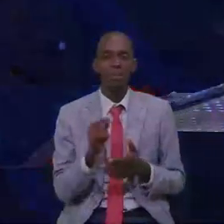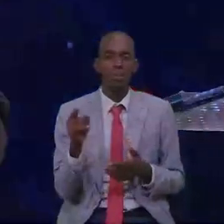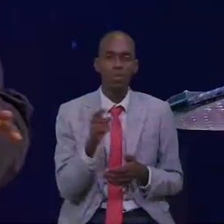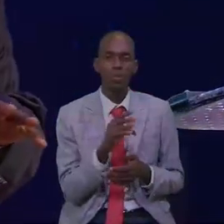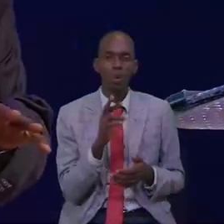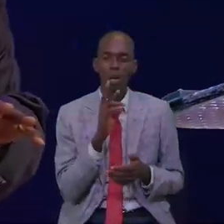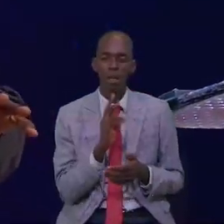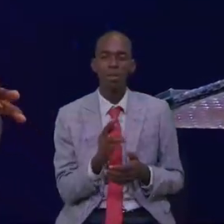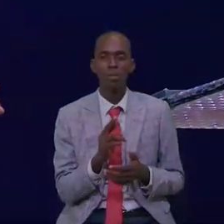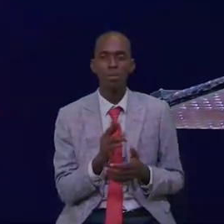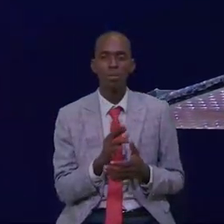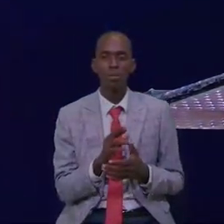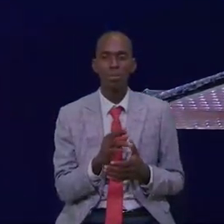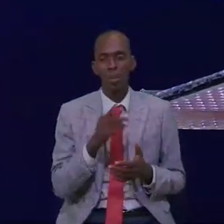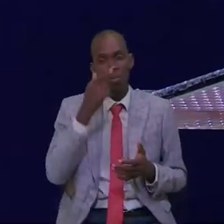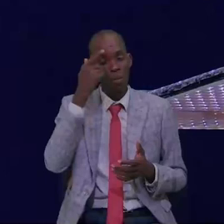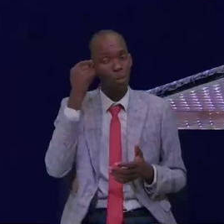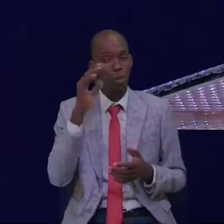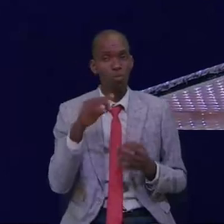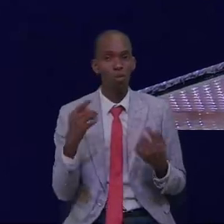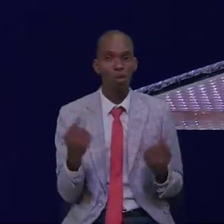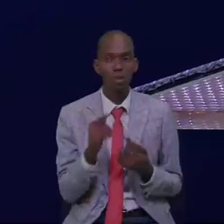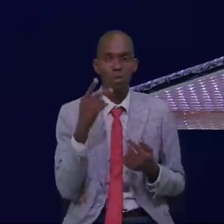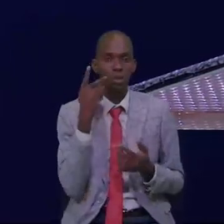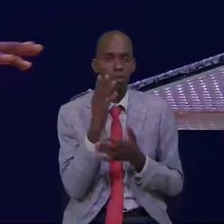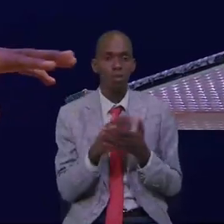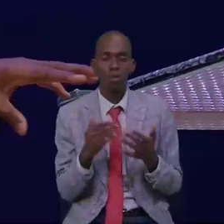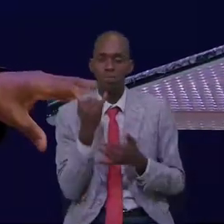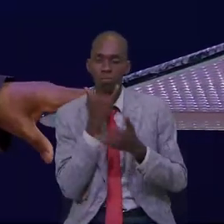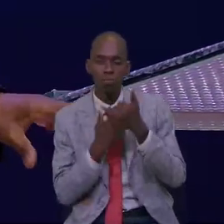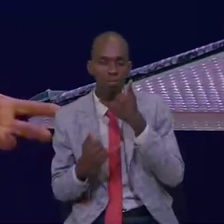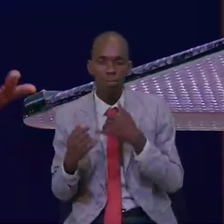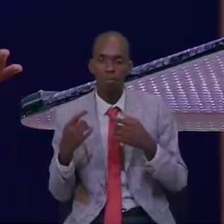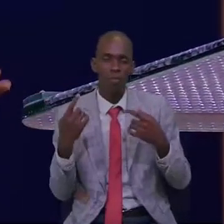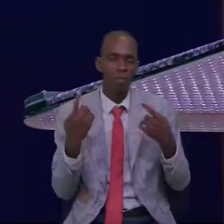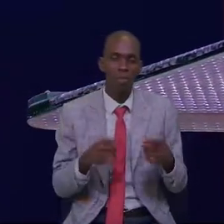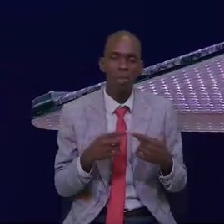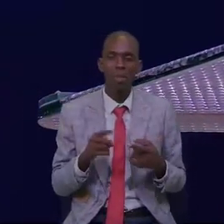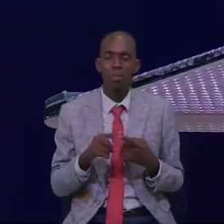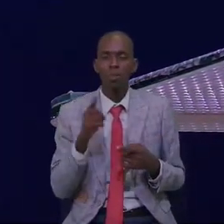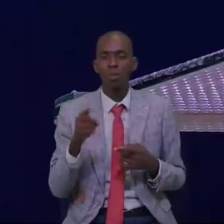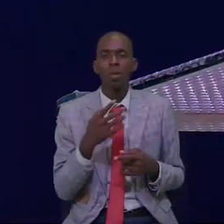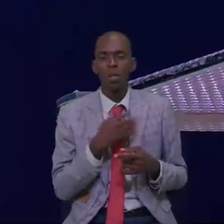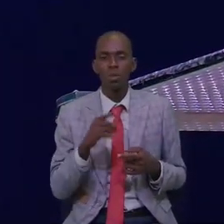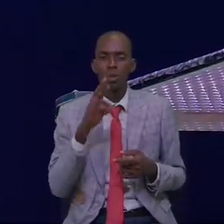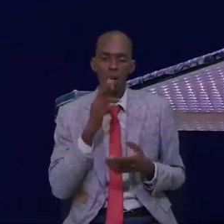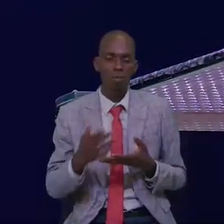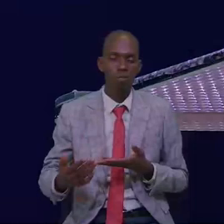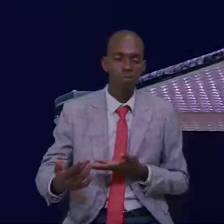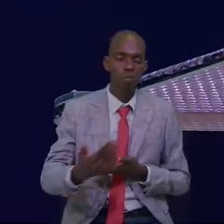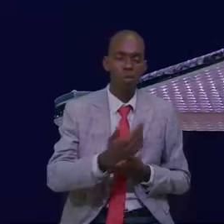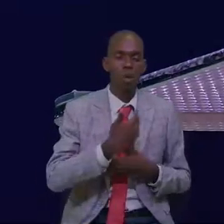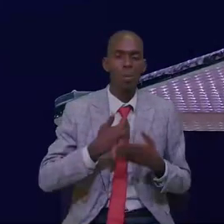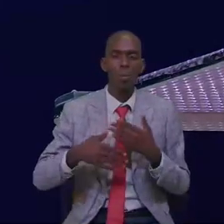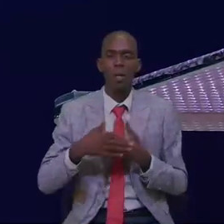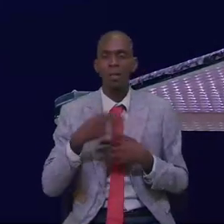Si tu as péché et tu as eu des répercussions et tu moissonnes le fruit du mal